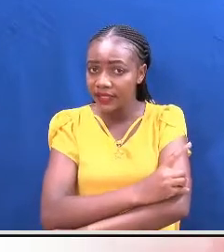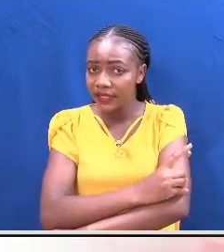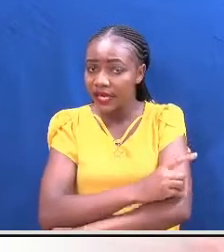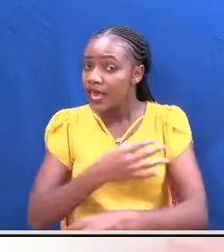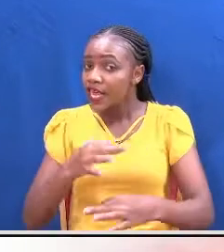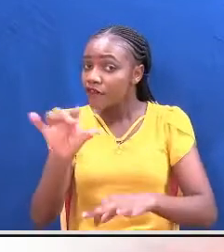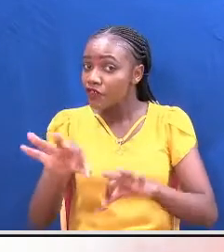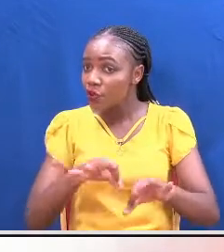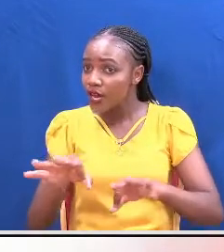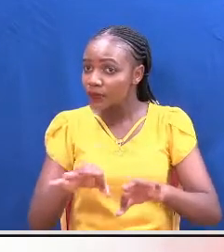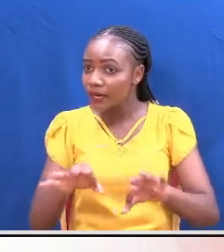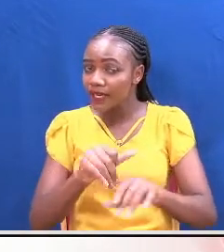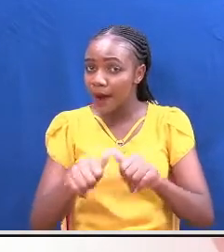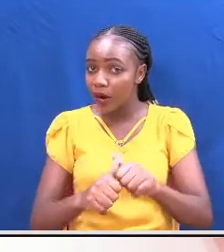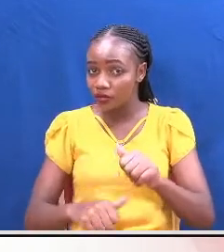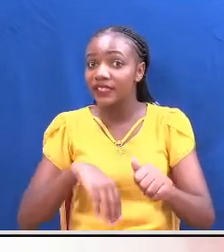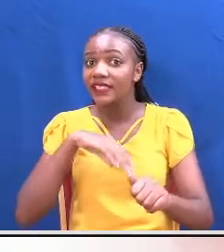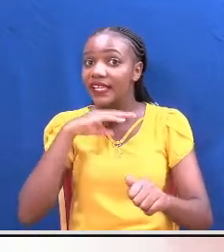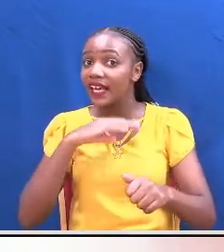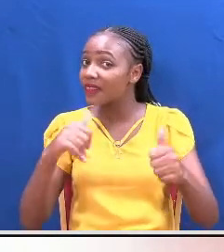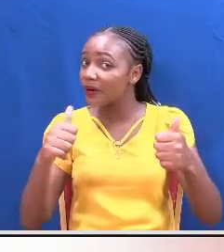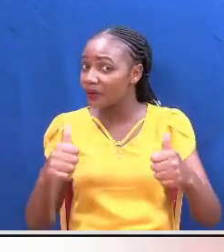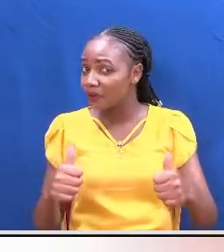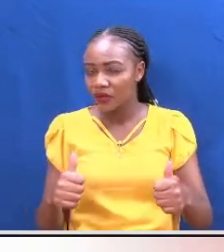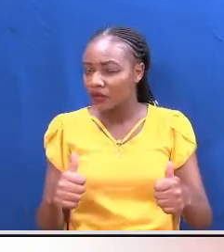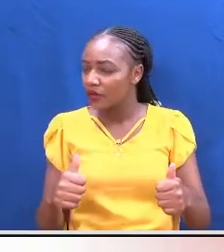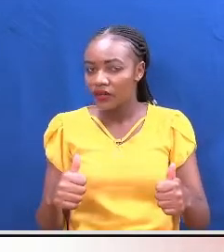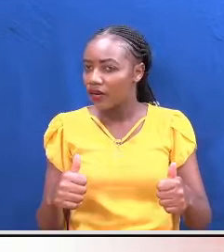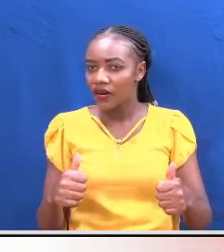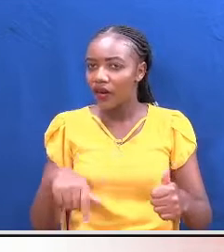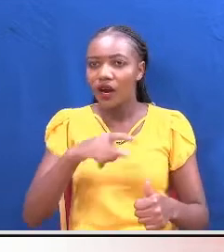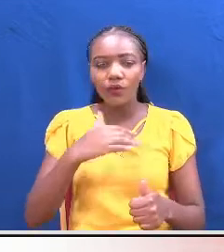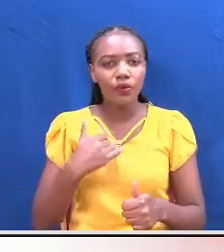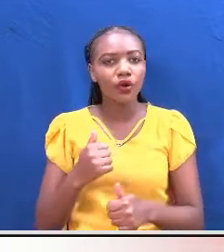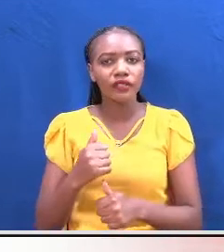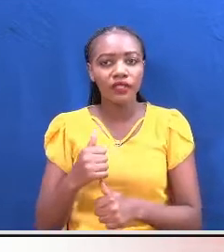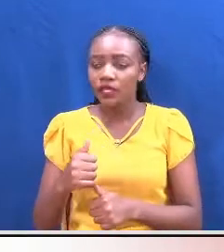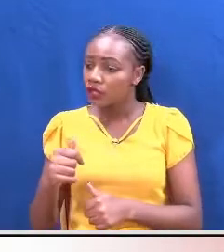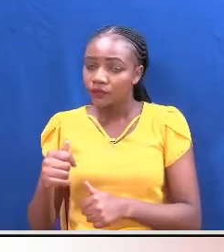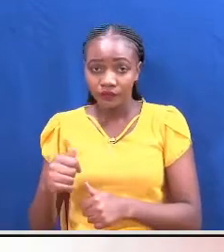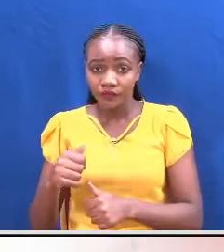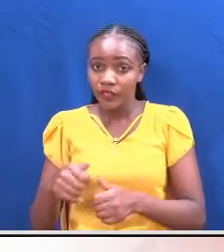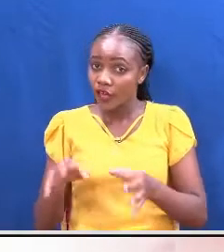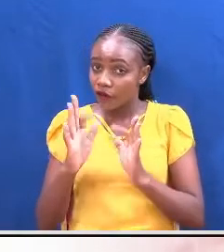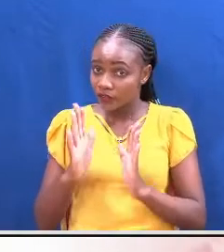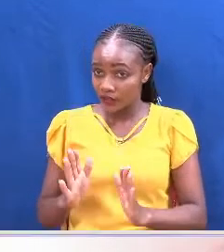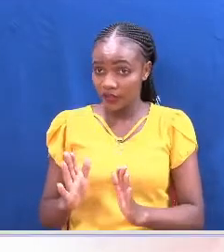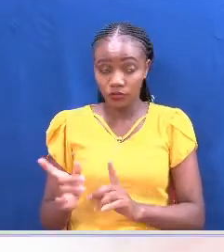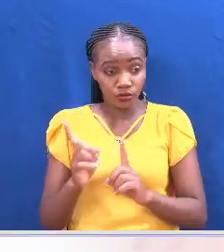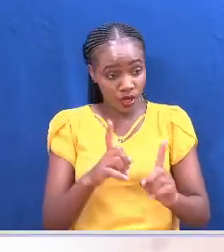not explaining how Mr. Ken died in Alondo because of the flying cables, we want you out of this office and be taken where they want to take